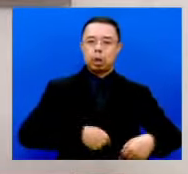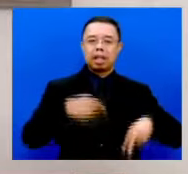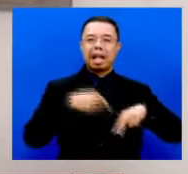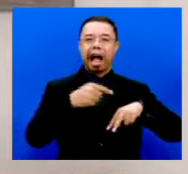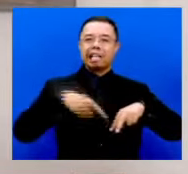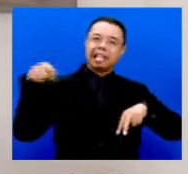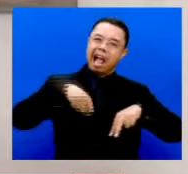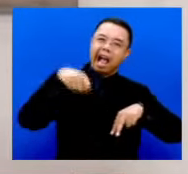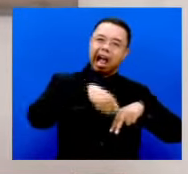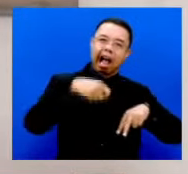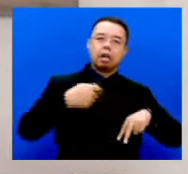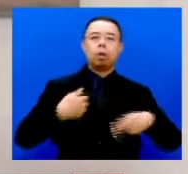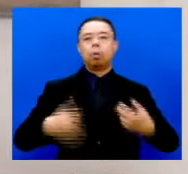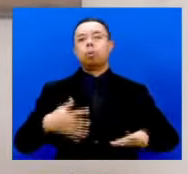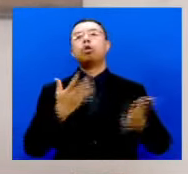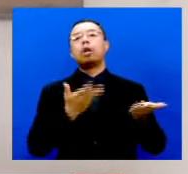ia